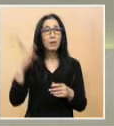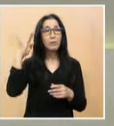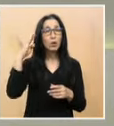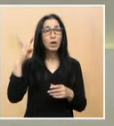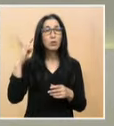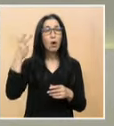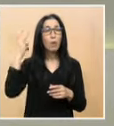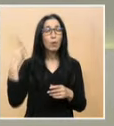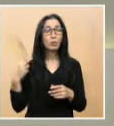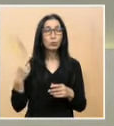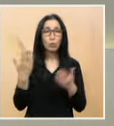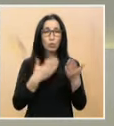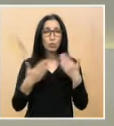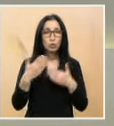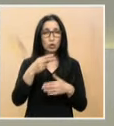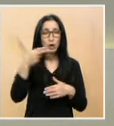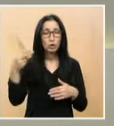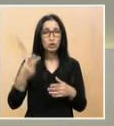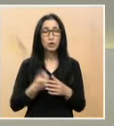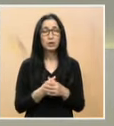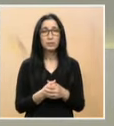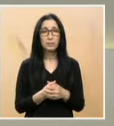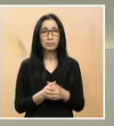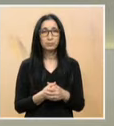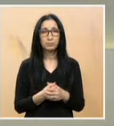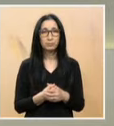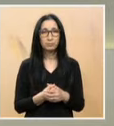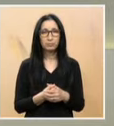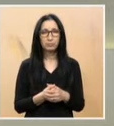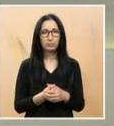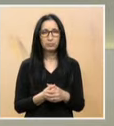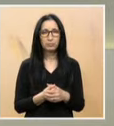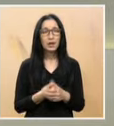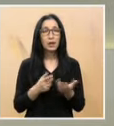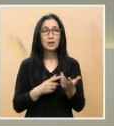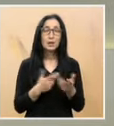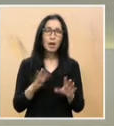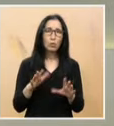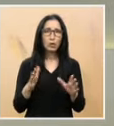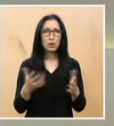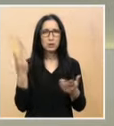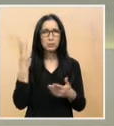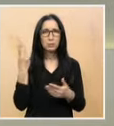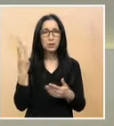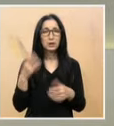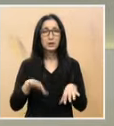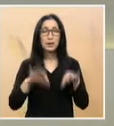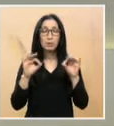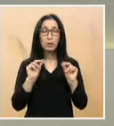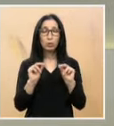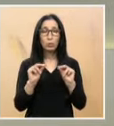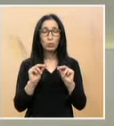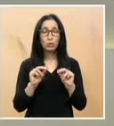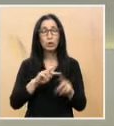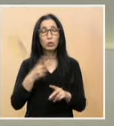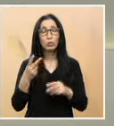и в Военноморско училище, реализирали се наши ученици. Някои, разбира се,